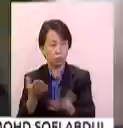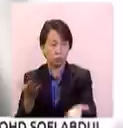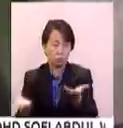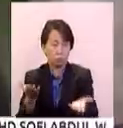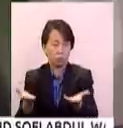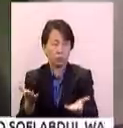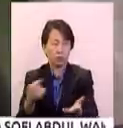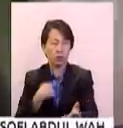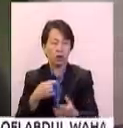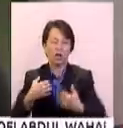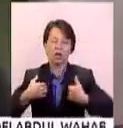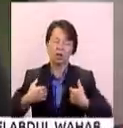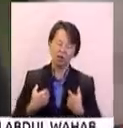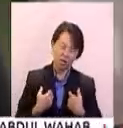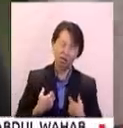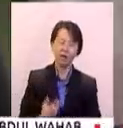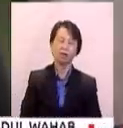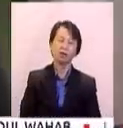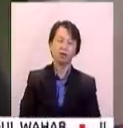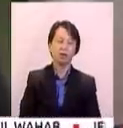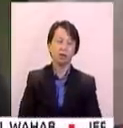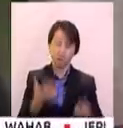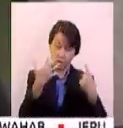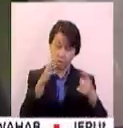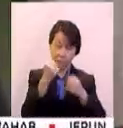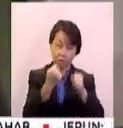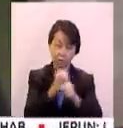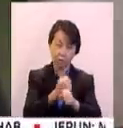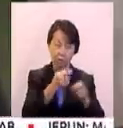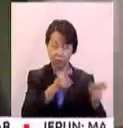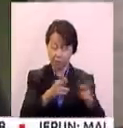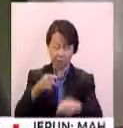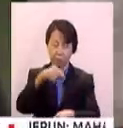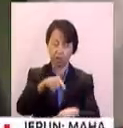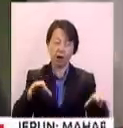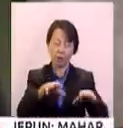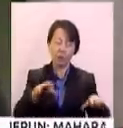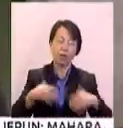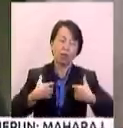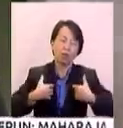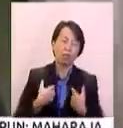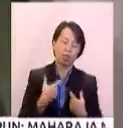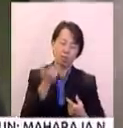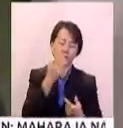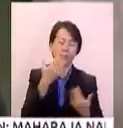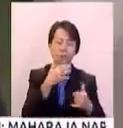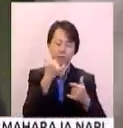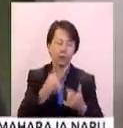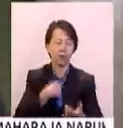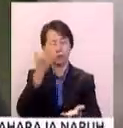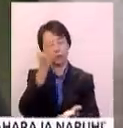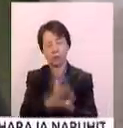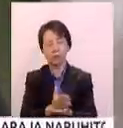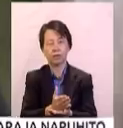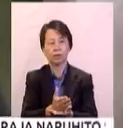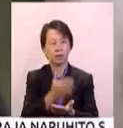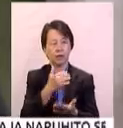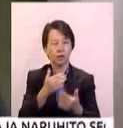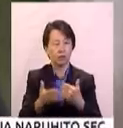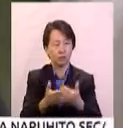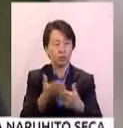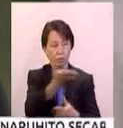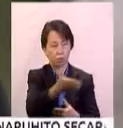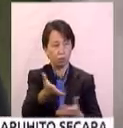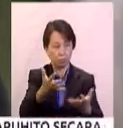kemungkinan. Sis dah penat sayang oi. Saya dah 15 tahun buat rancangan ni, dan sis rasa lebih baik sis berhenti ketika